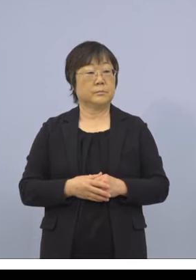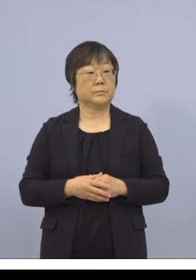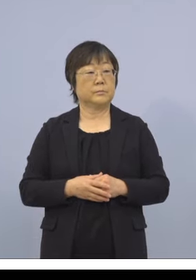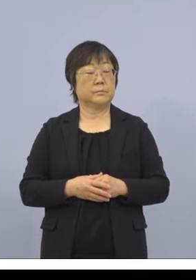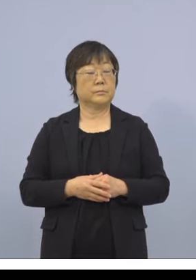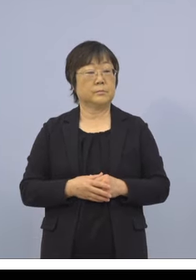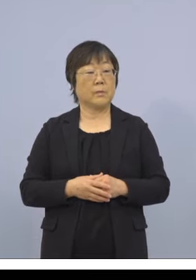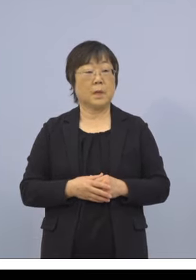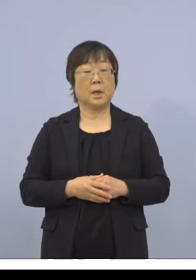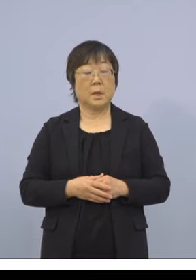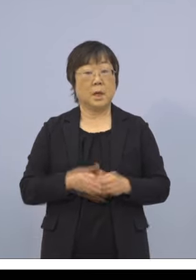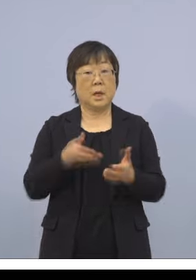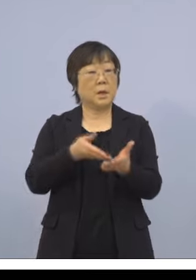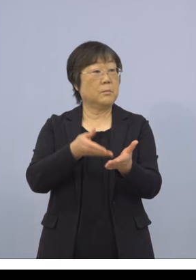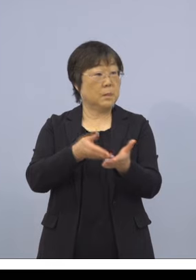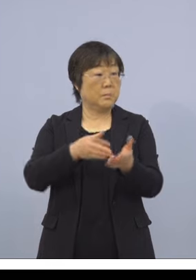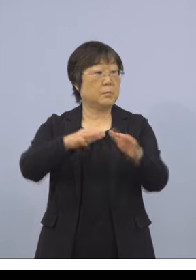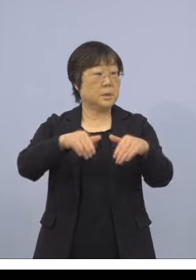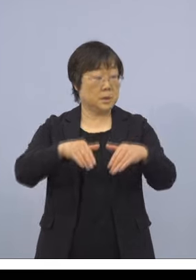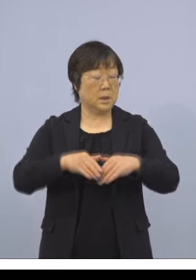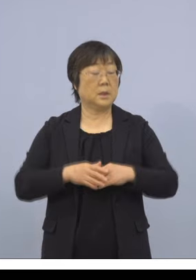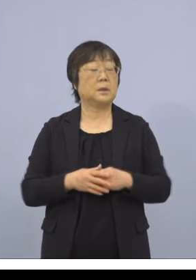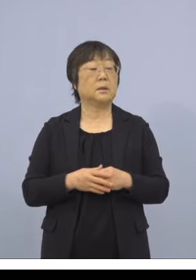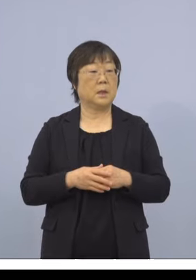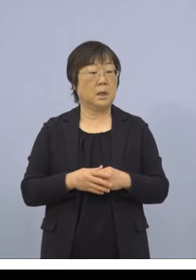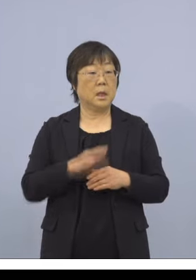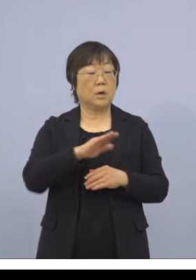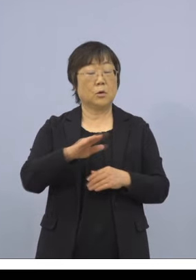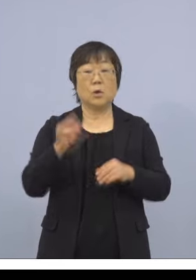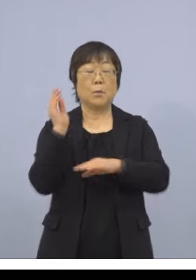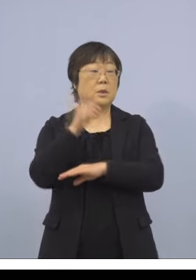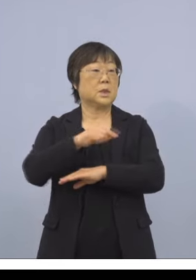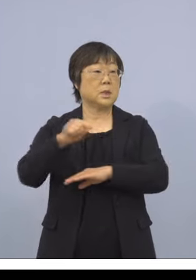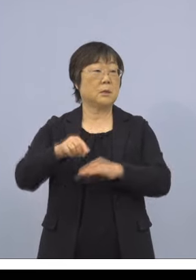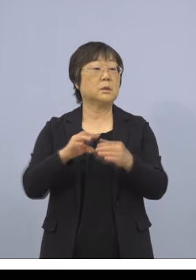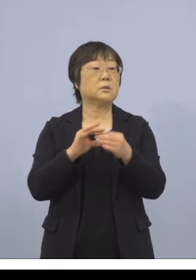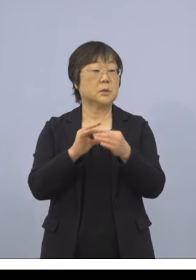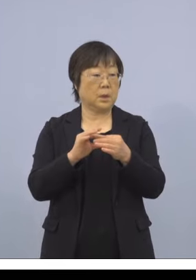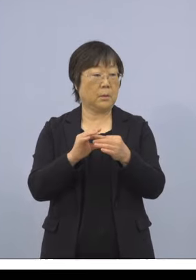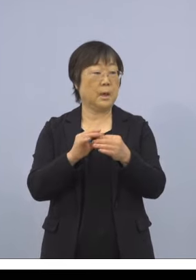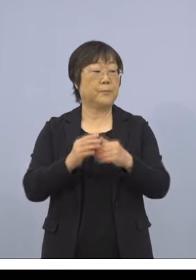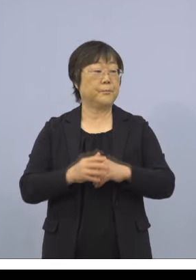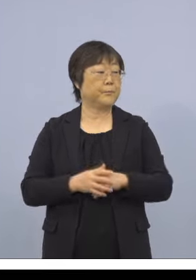で、今申し上げましたですね、子ども施策は